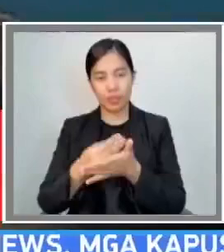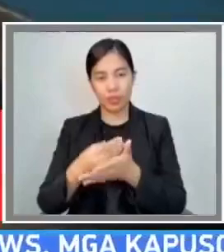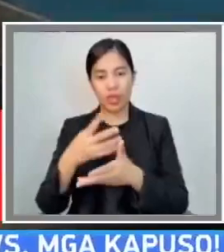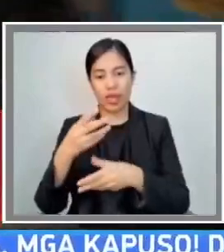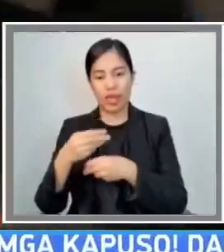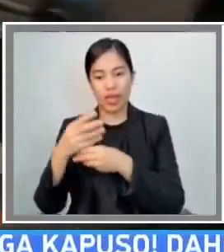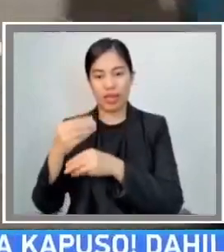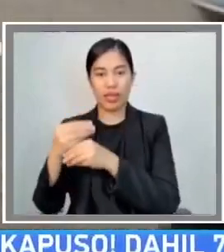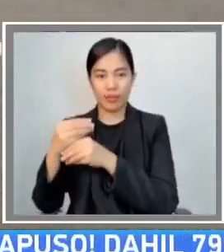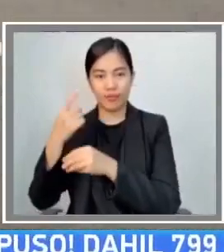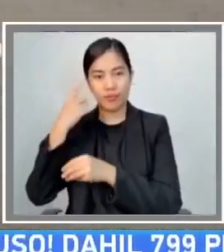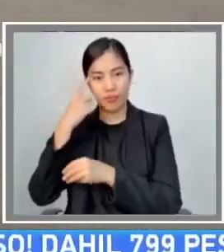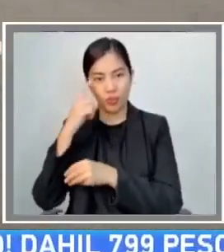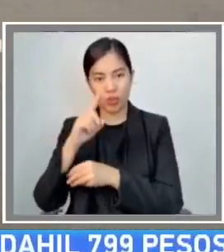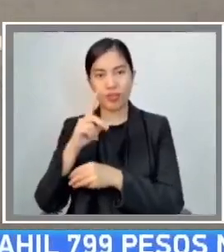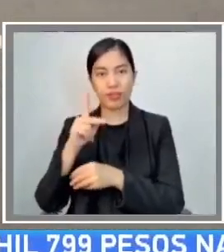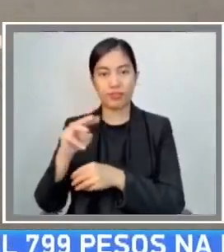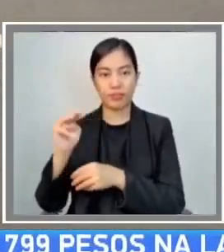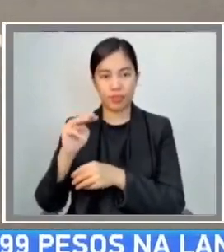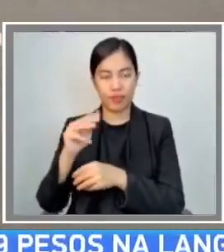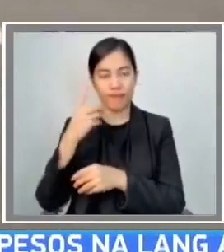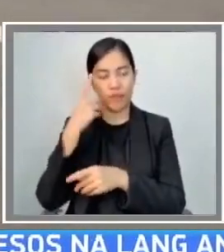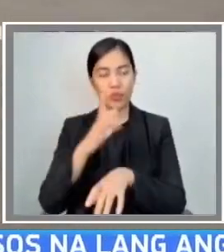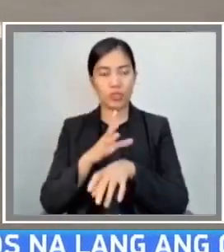traditional jeepney sa Metro Manila.